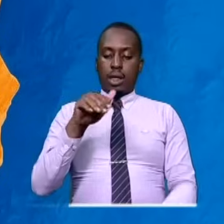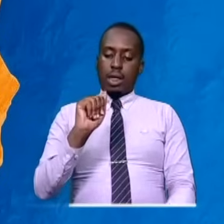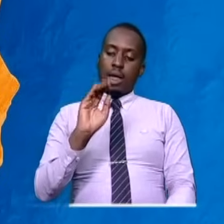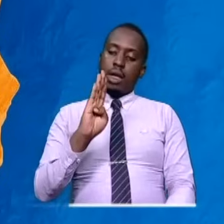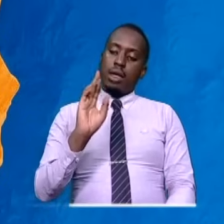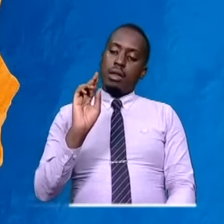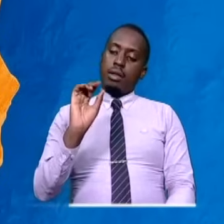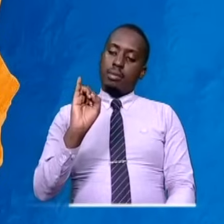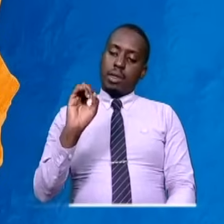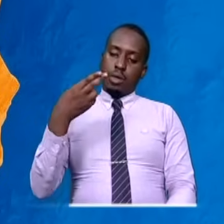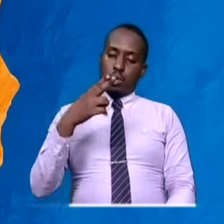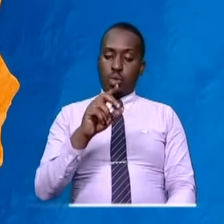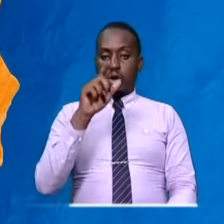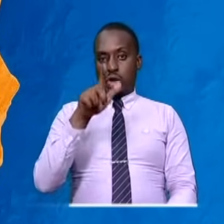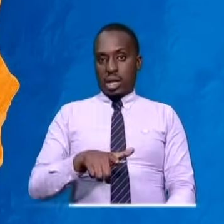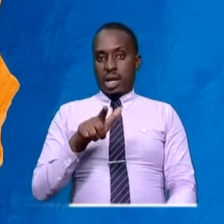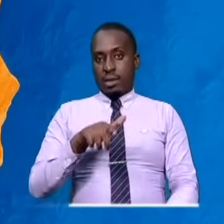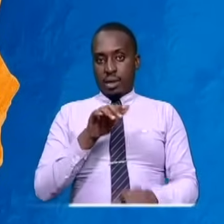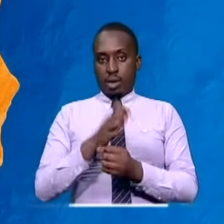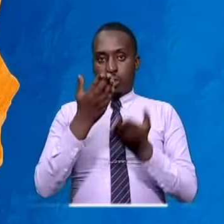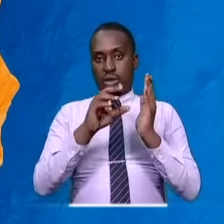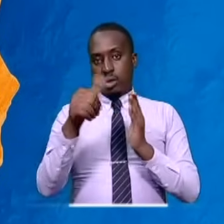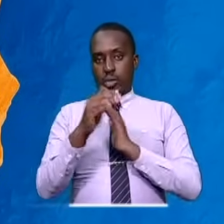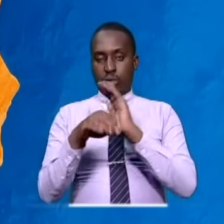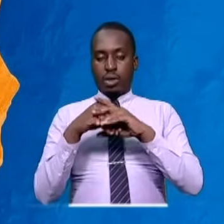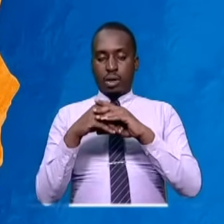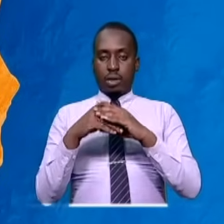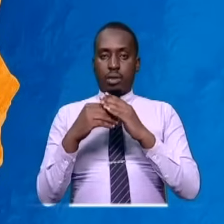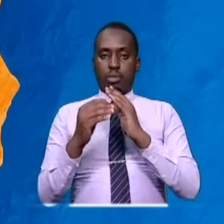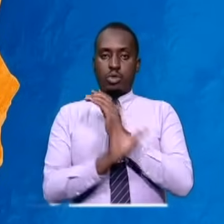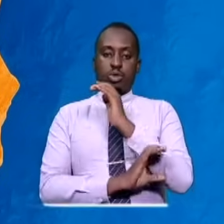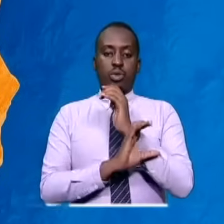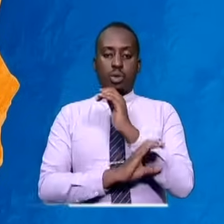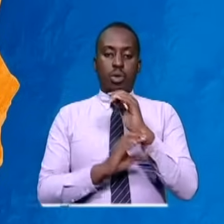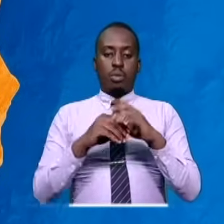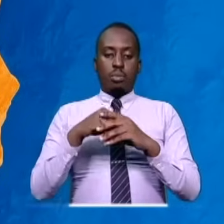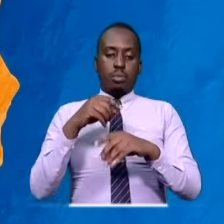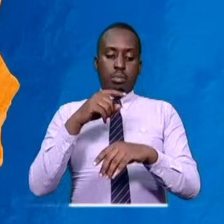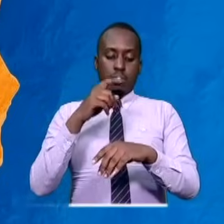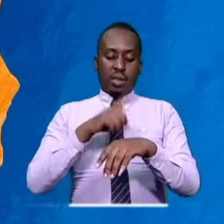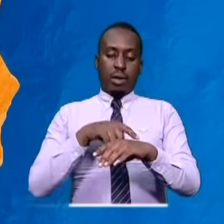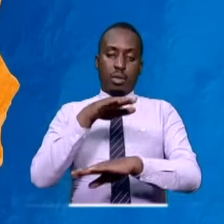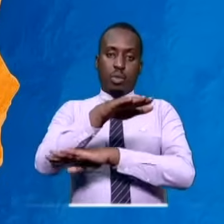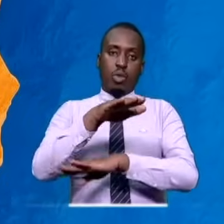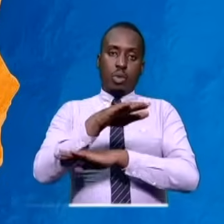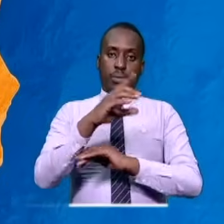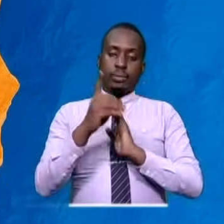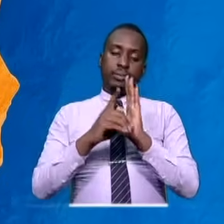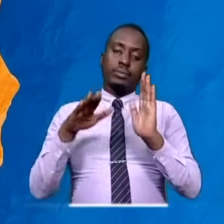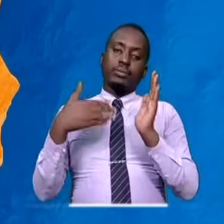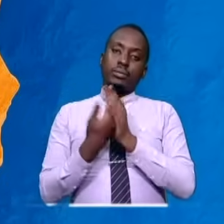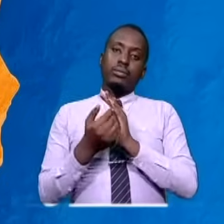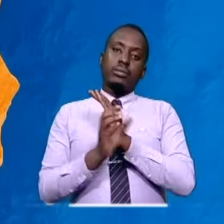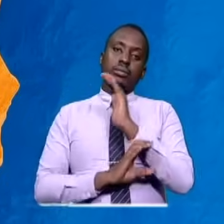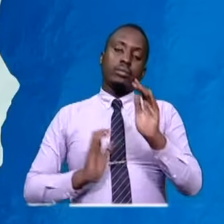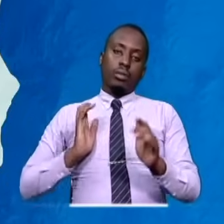nicyo gipimo kiri hasi ugereranije n'ahandi hose mu gihugu Masaha ku gicamunsi mu turere twose tw'igihugu